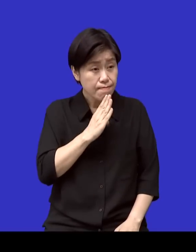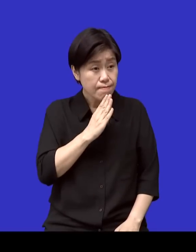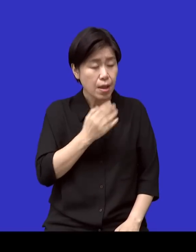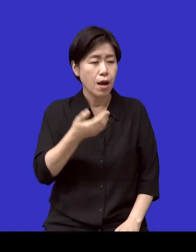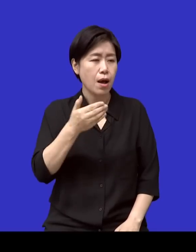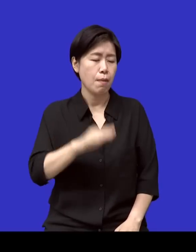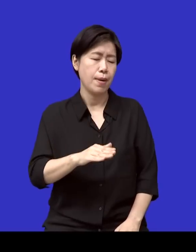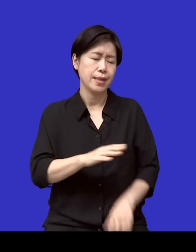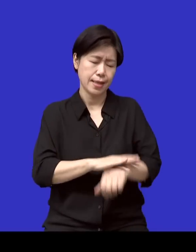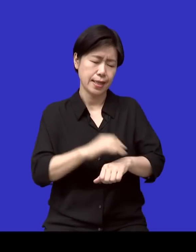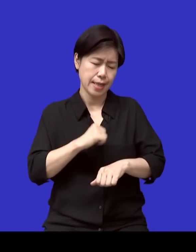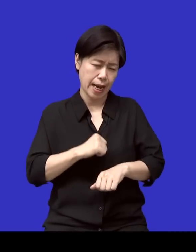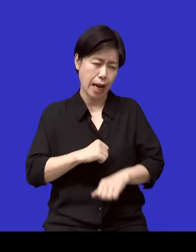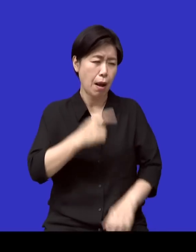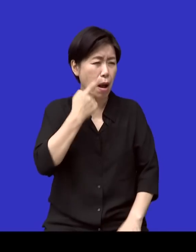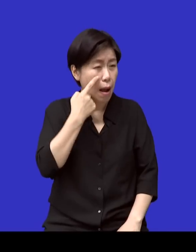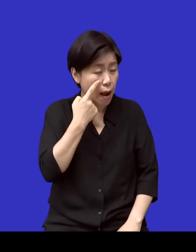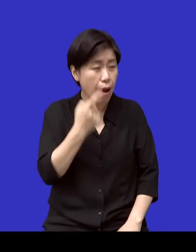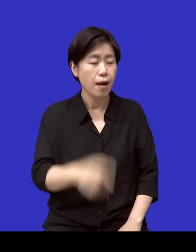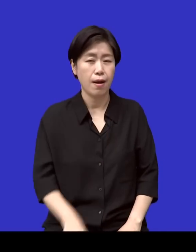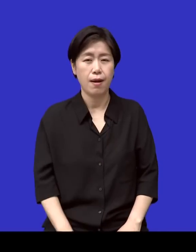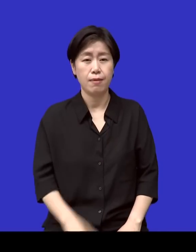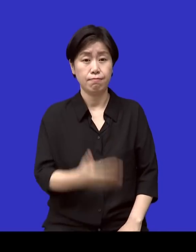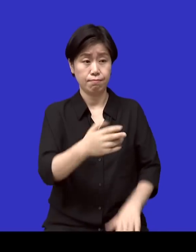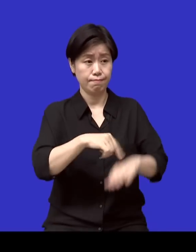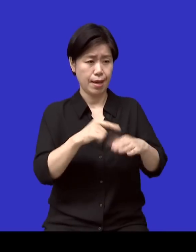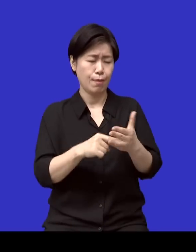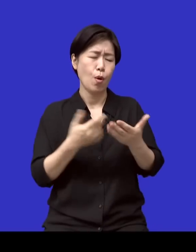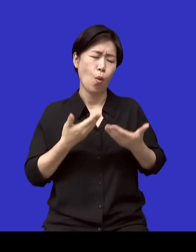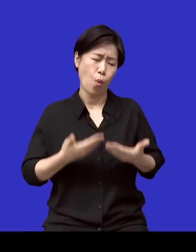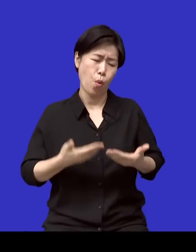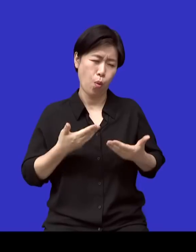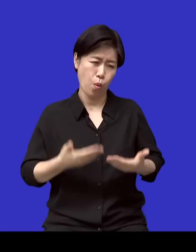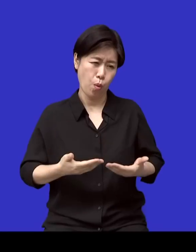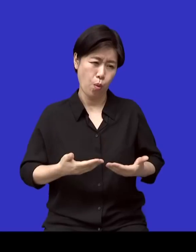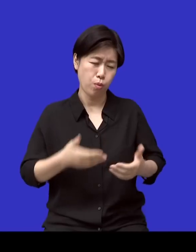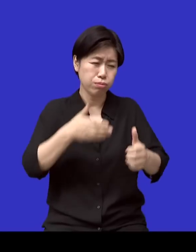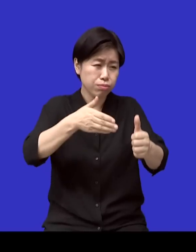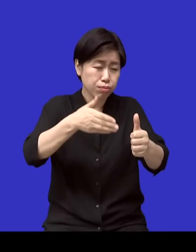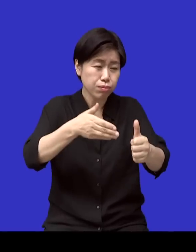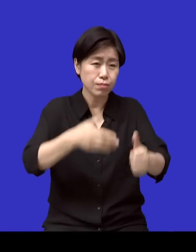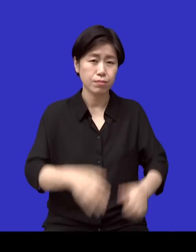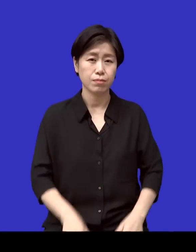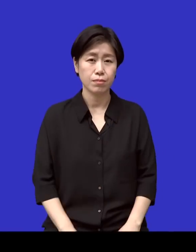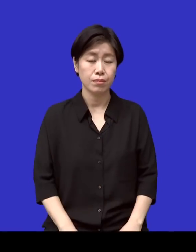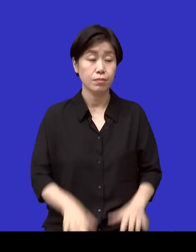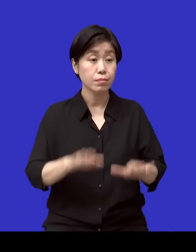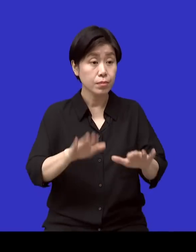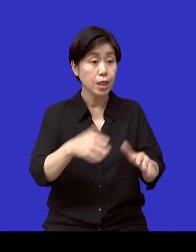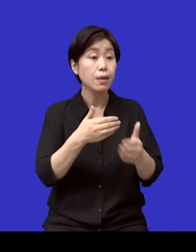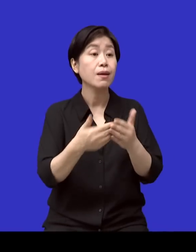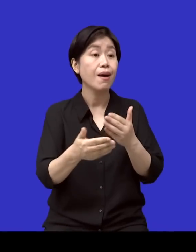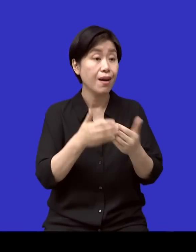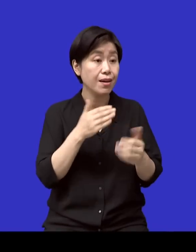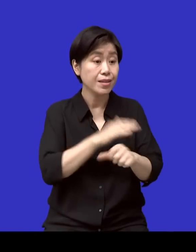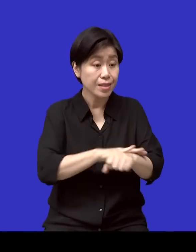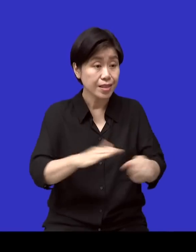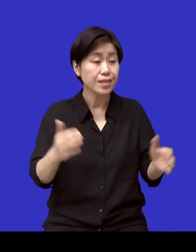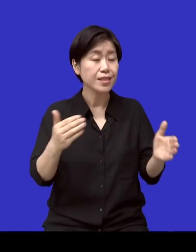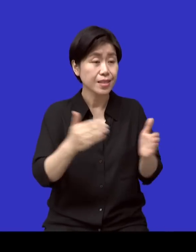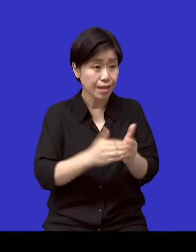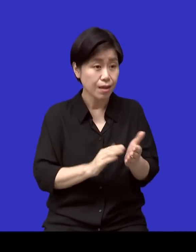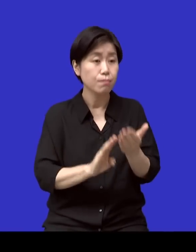읽으면서 기도하면서 너가 좀 더 많이 마음을 좀 가라앉히자. 이것 또한